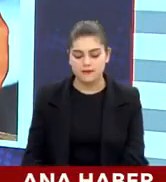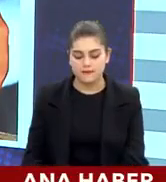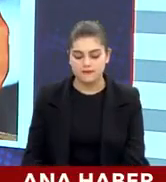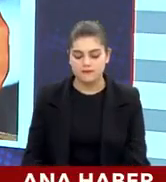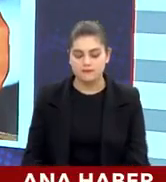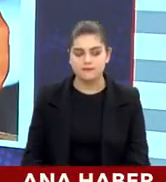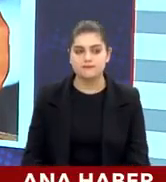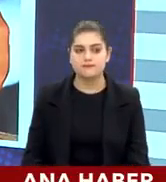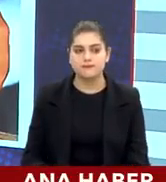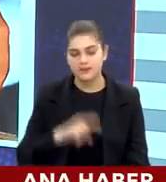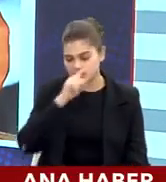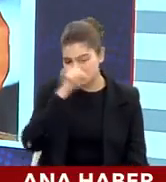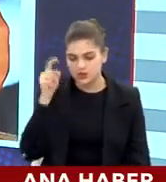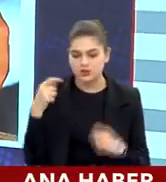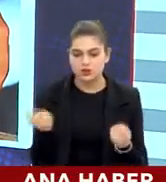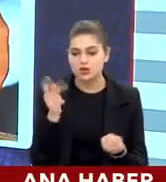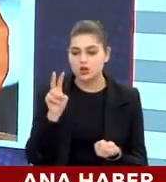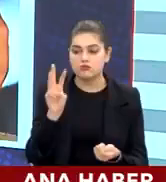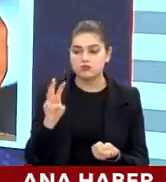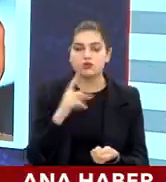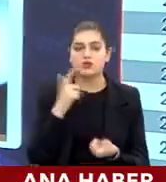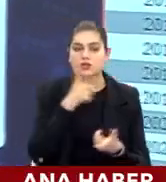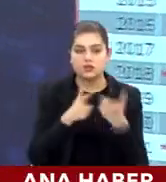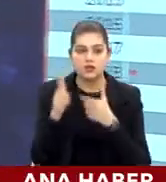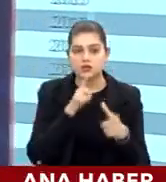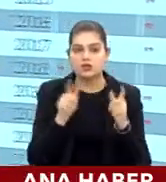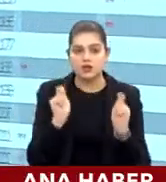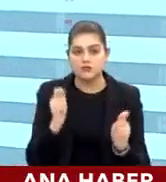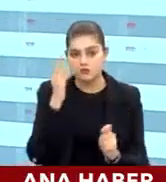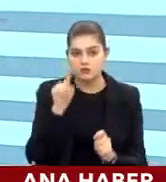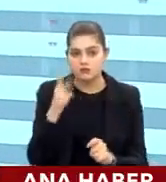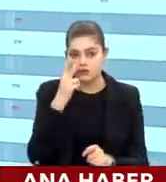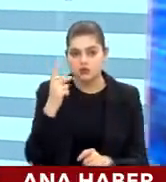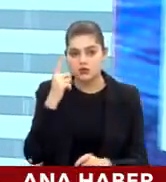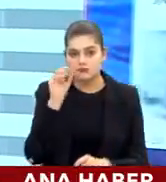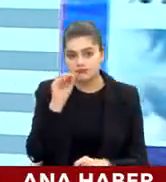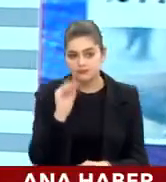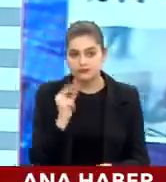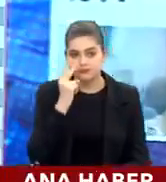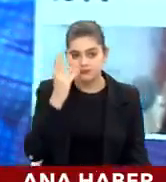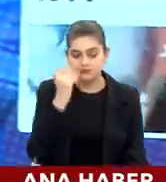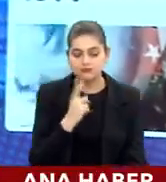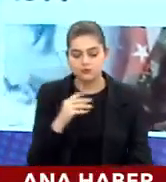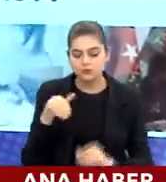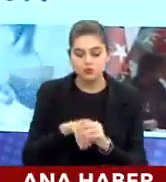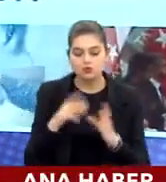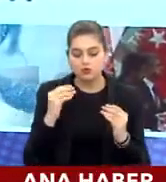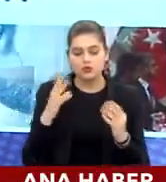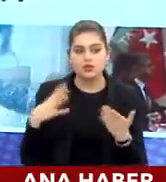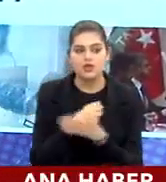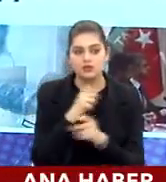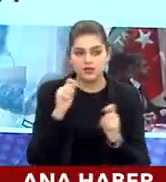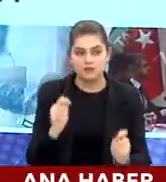ama emekçiler tarafı yani sendikalar 23 kez İtiraz etmişler ve bakıyoruz işte il il zaten görüyoruz oy çokluğuyla alınan oy